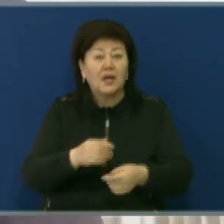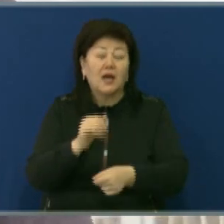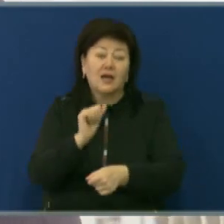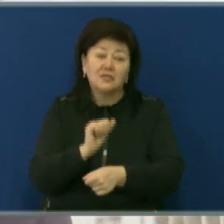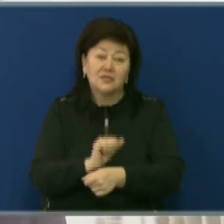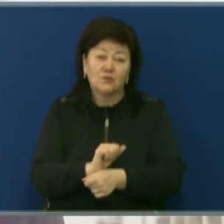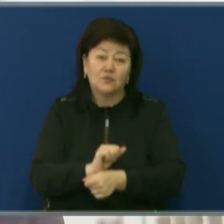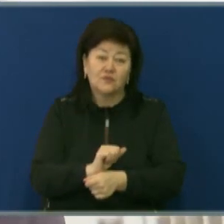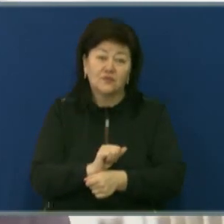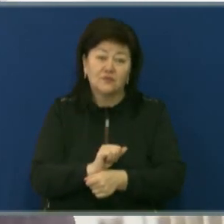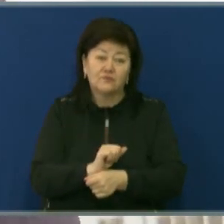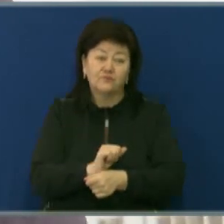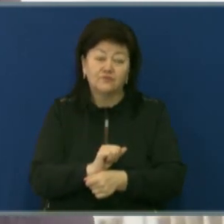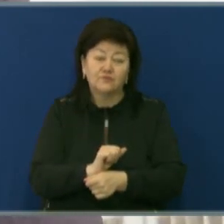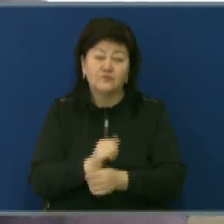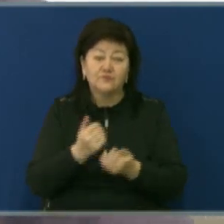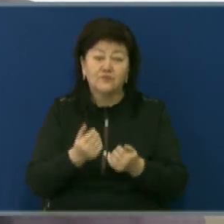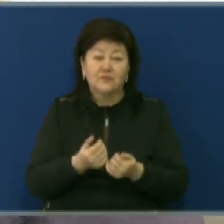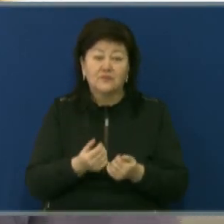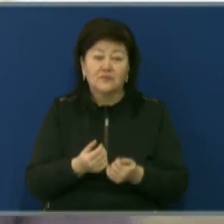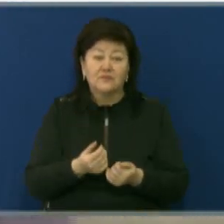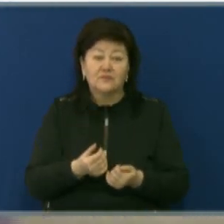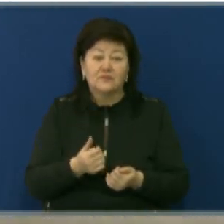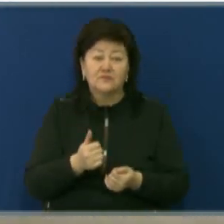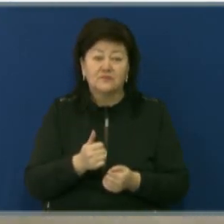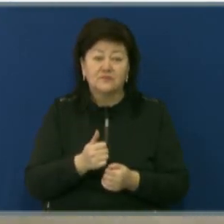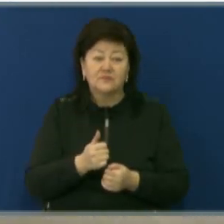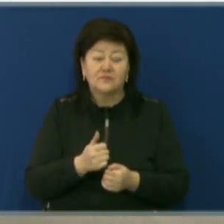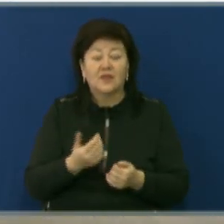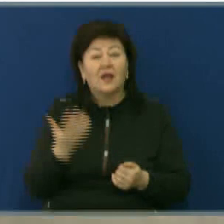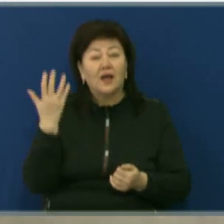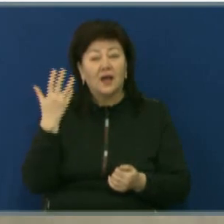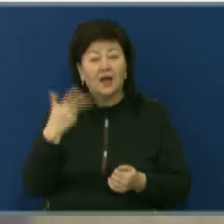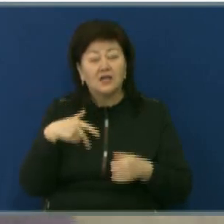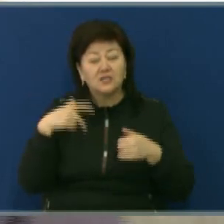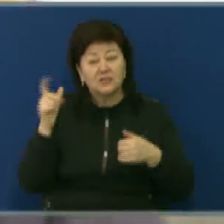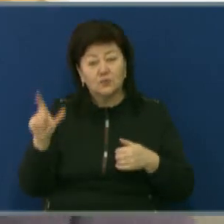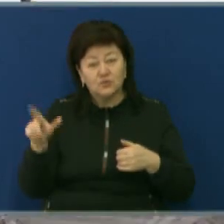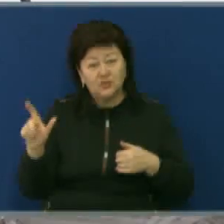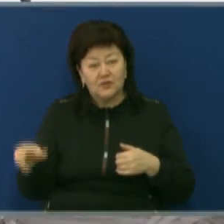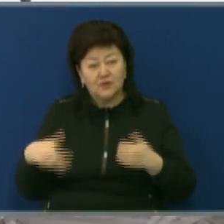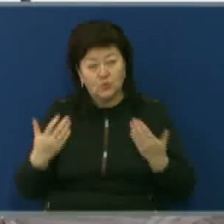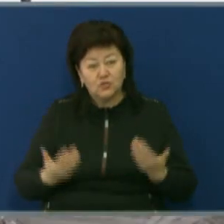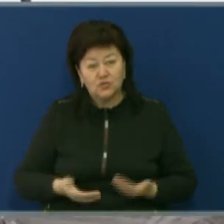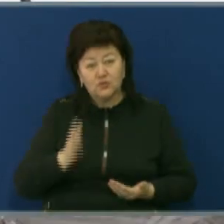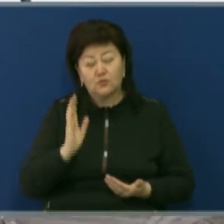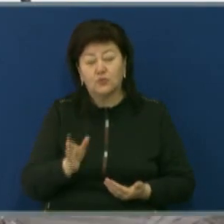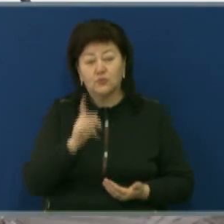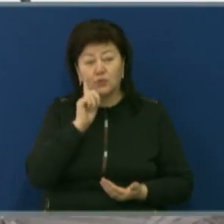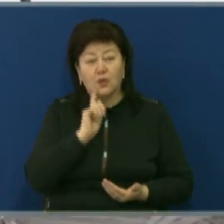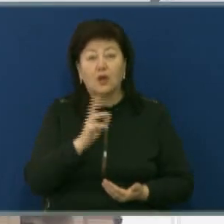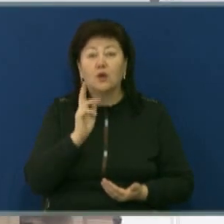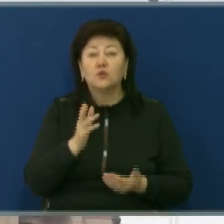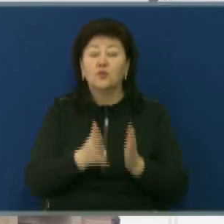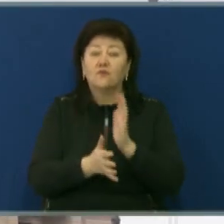остановка қойылып, жалпы жақсы болды. Енді әр тұрғынға, мен ойлаймын, өте ыңғайлы болды деп. Үй кезегінде